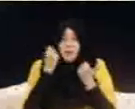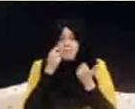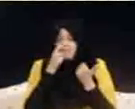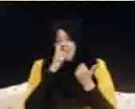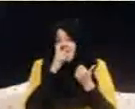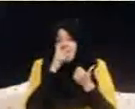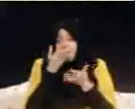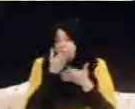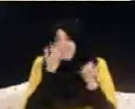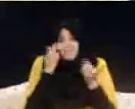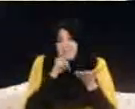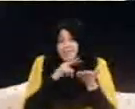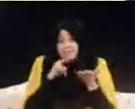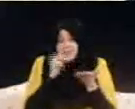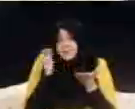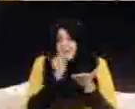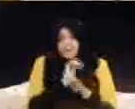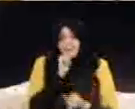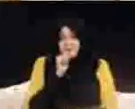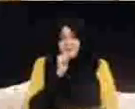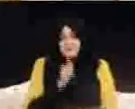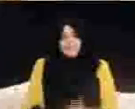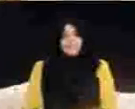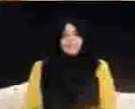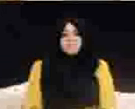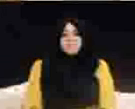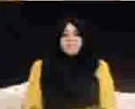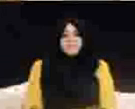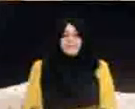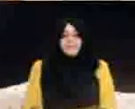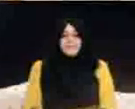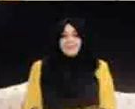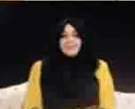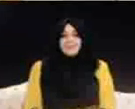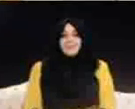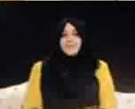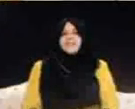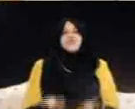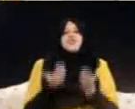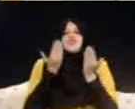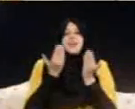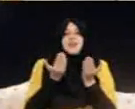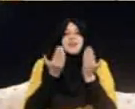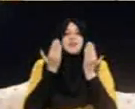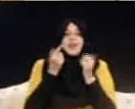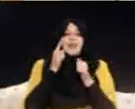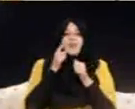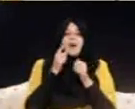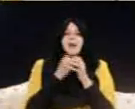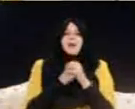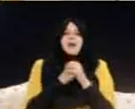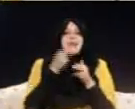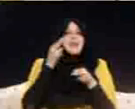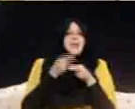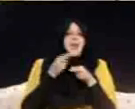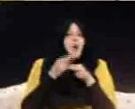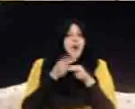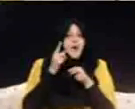وأمية يظهر أنها لا تقرأ ولا تكتب. يا فهيمة أنت إن شاء الله لك من اسمك نصيب. إن شاء الله.